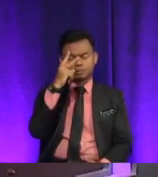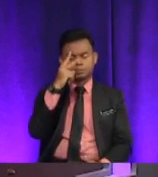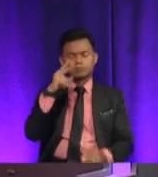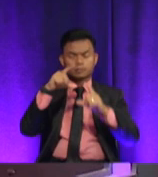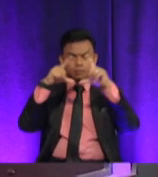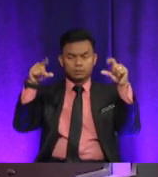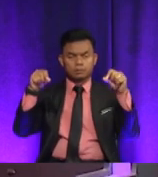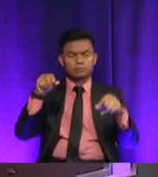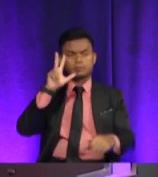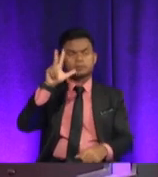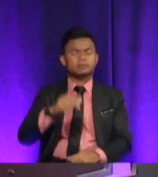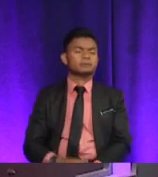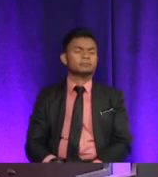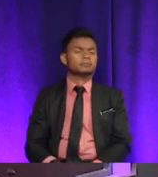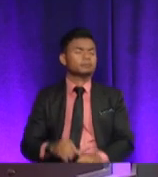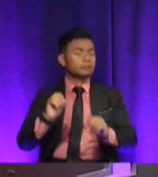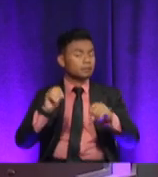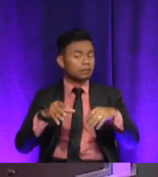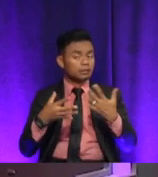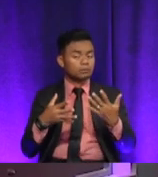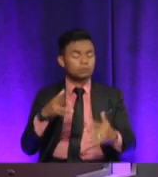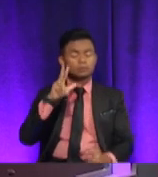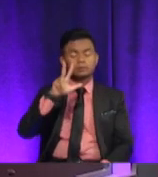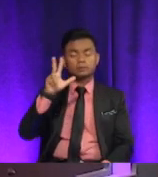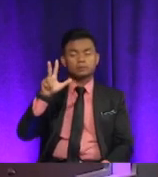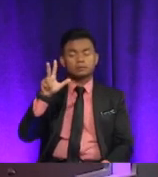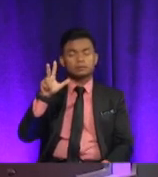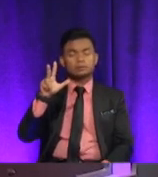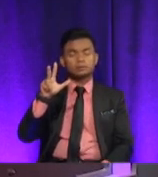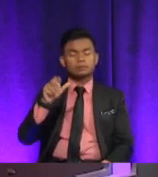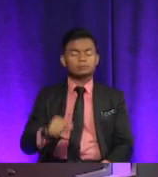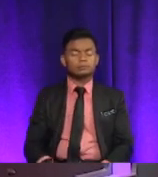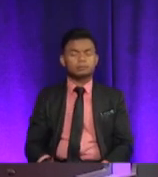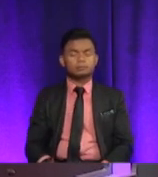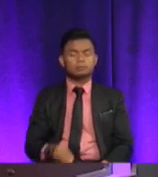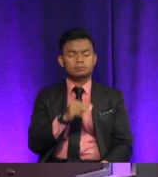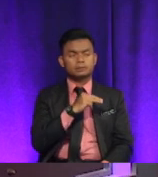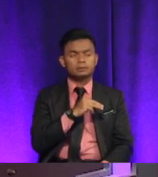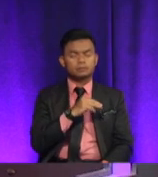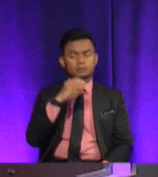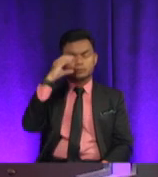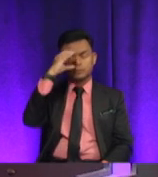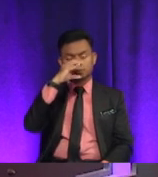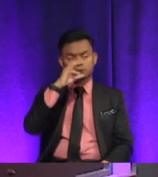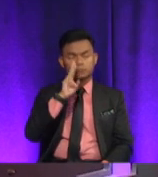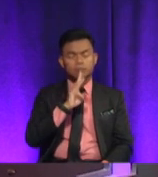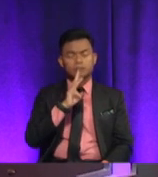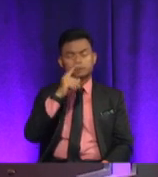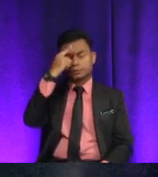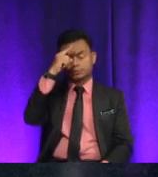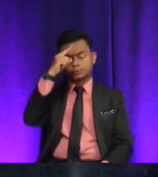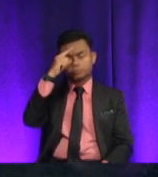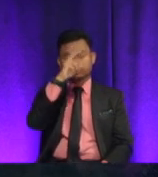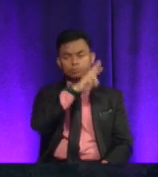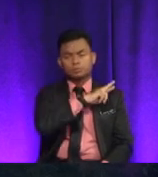kita bagaimana kepatuhan ketiga-tiga menteri pergi mencarikan air kepada Baginda Baginda Raja betulkan Mira Oke